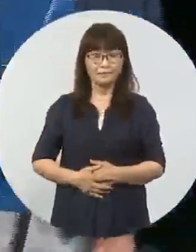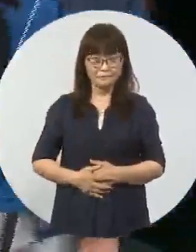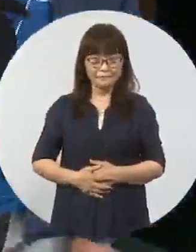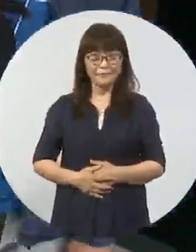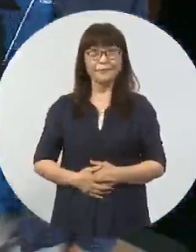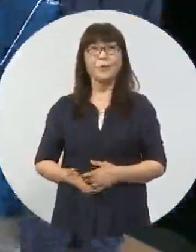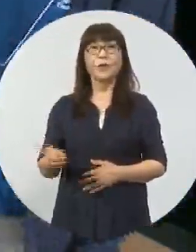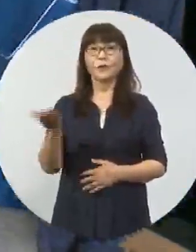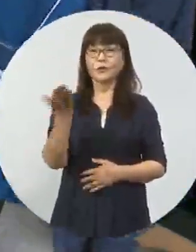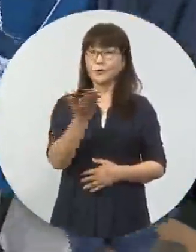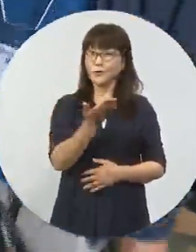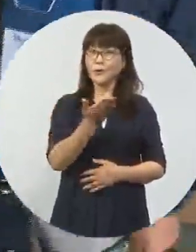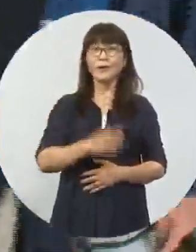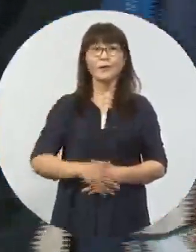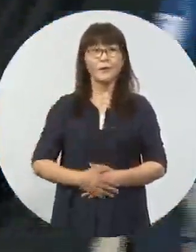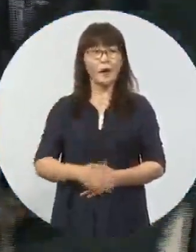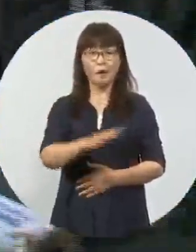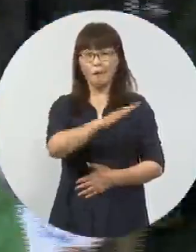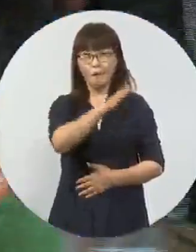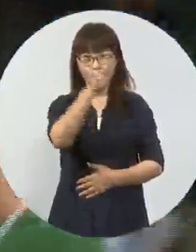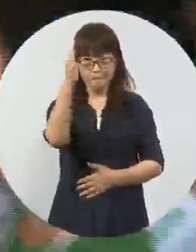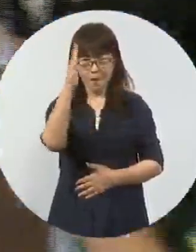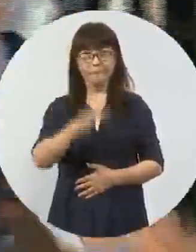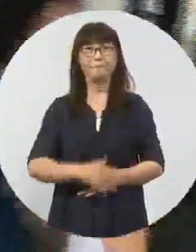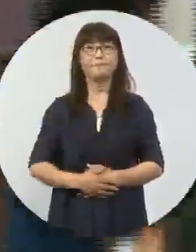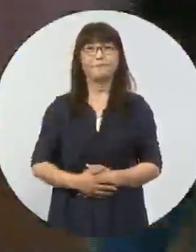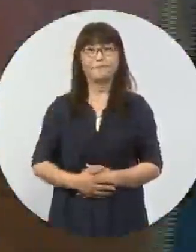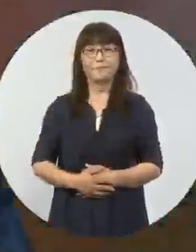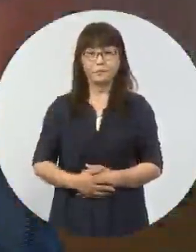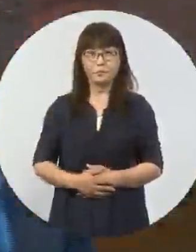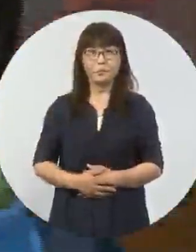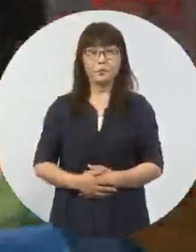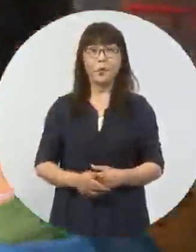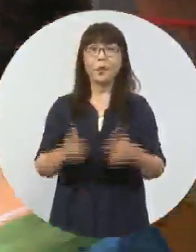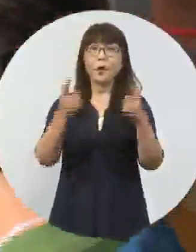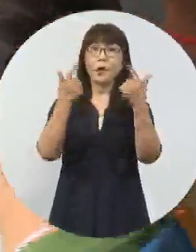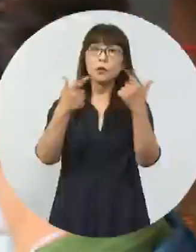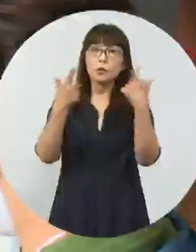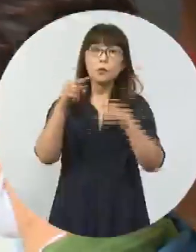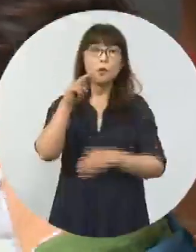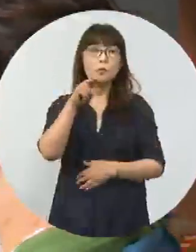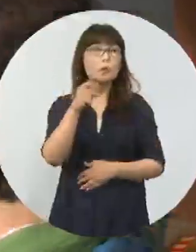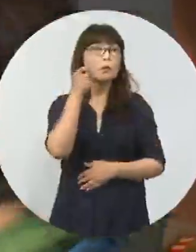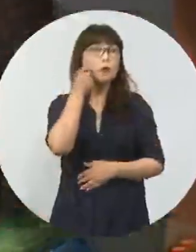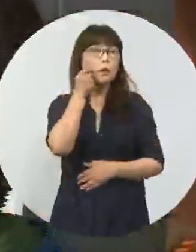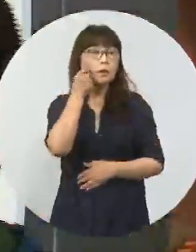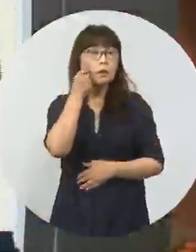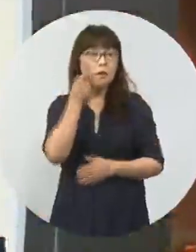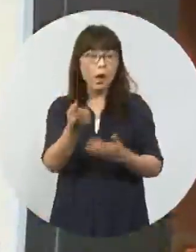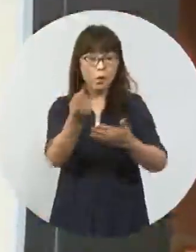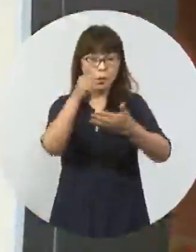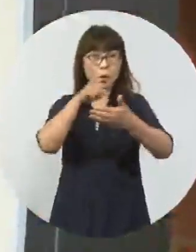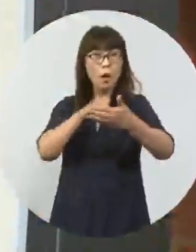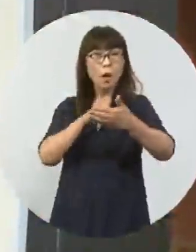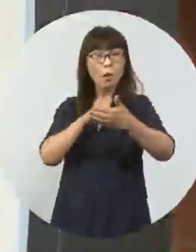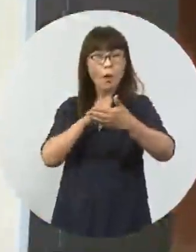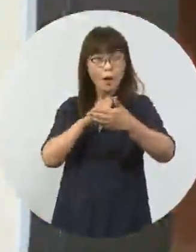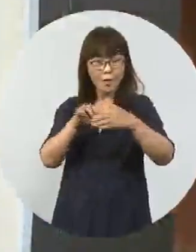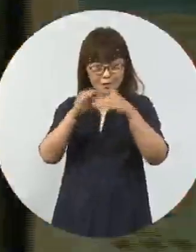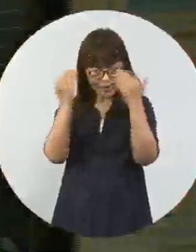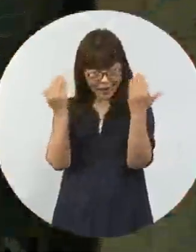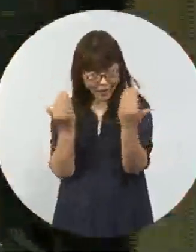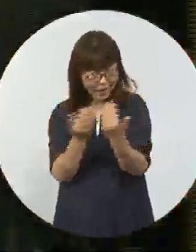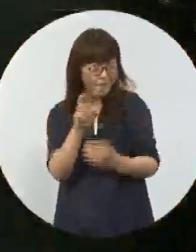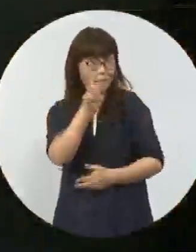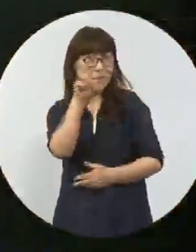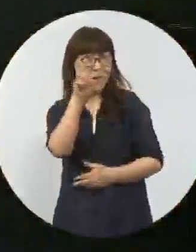そしていよいよここからが本番です。普段見ることができないシアターの裏側を丸ごと探検